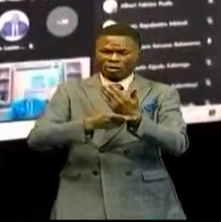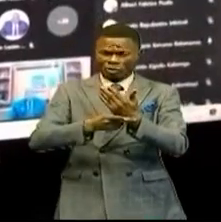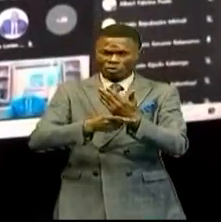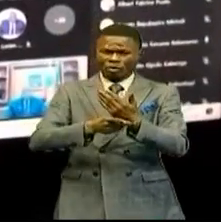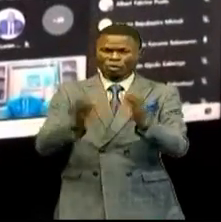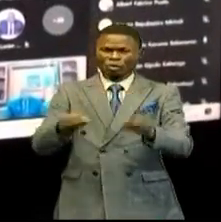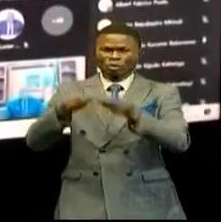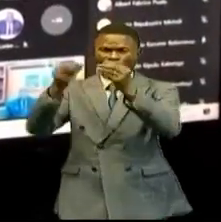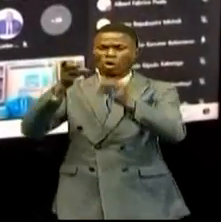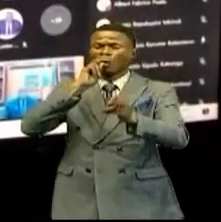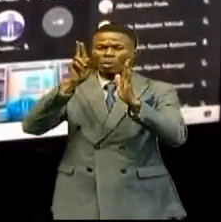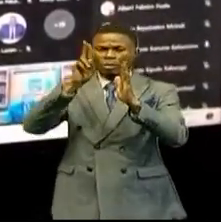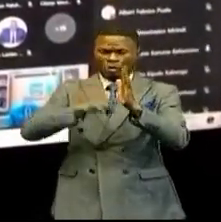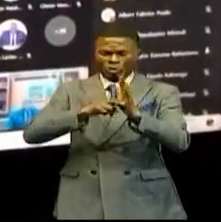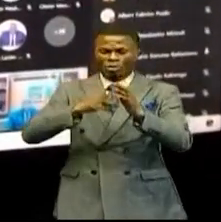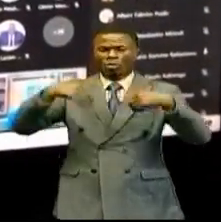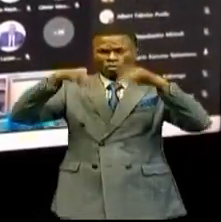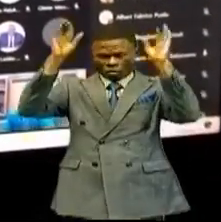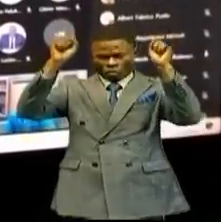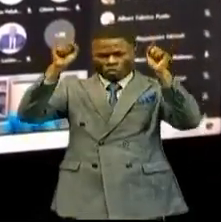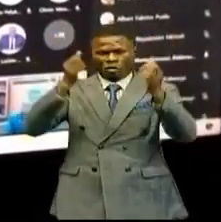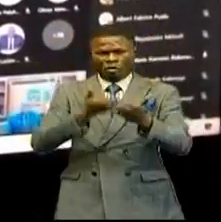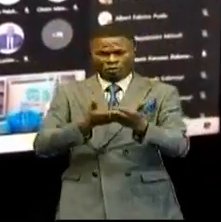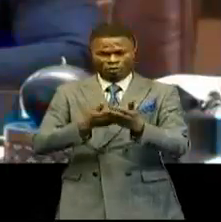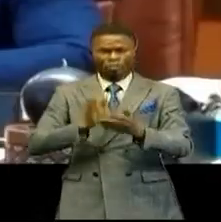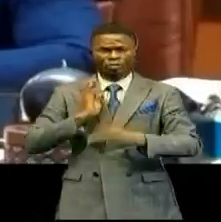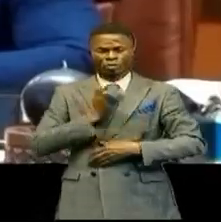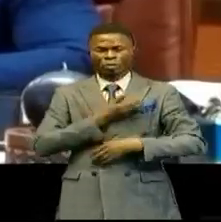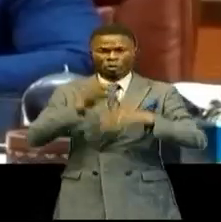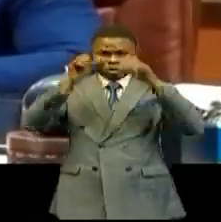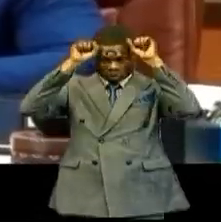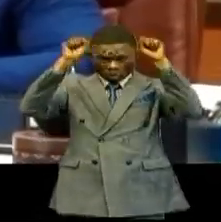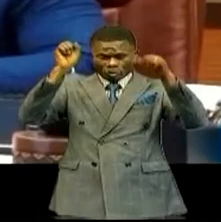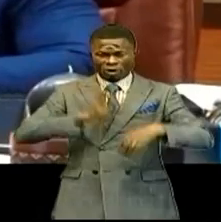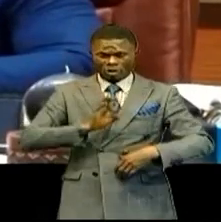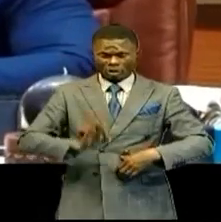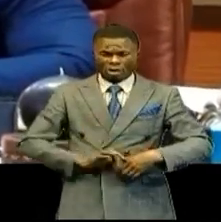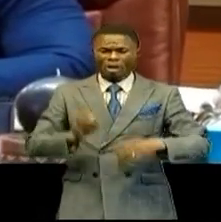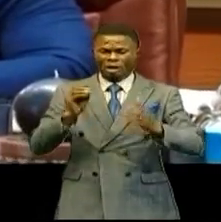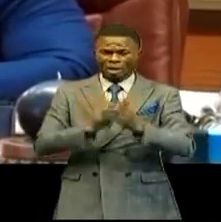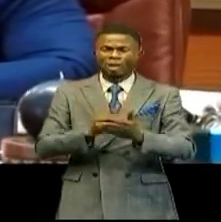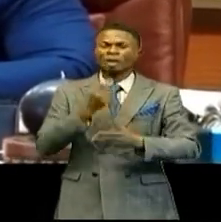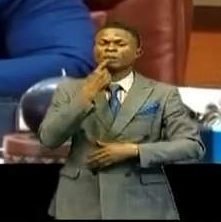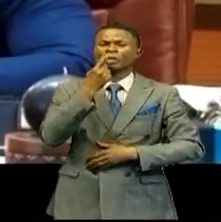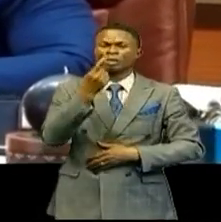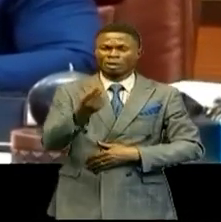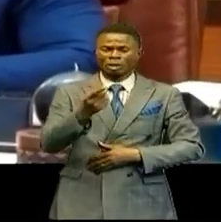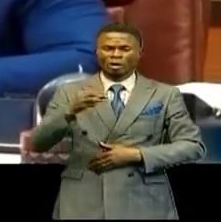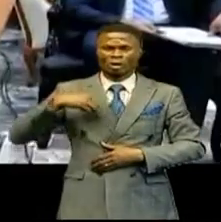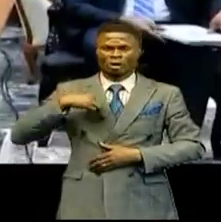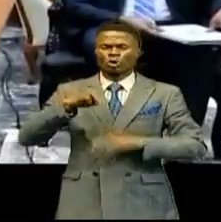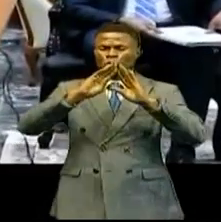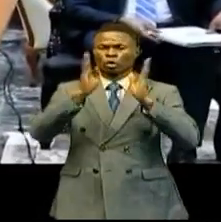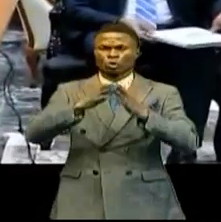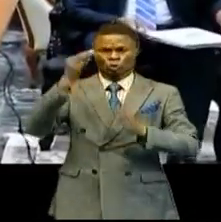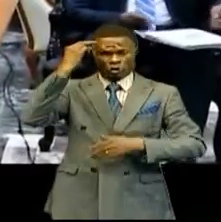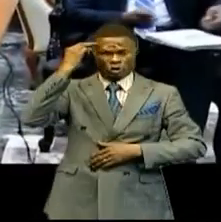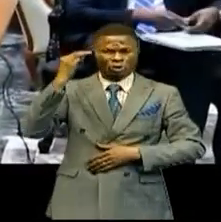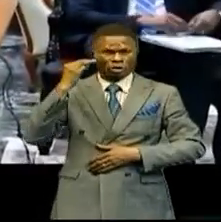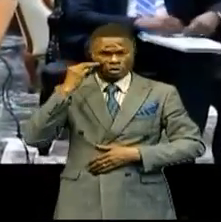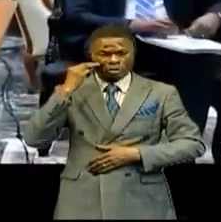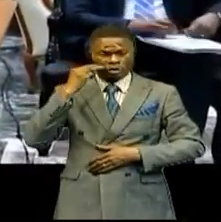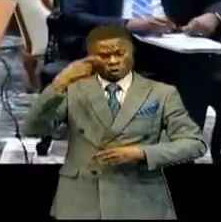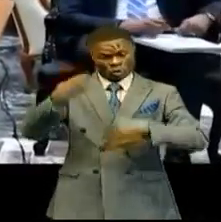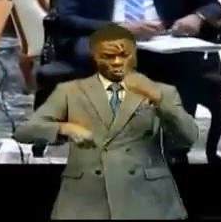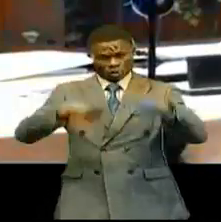soumis au Parlement pour la ratification. Le président de la République a aussi dit aux membres du gouvernement que des